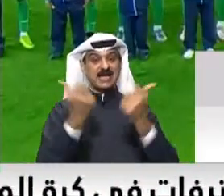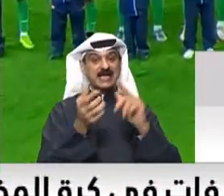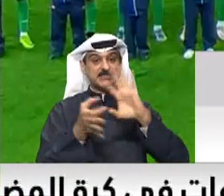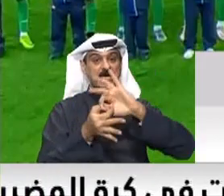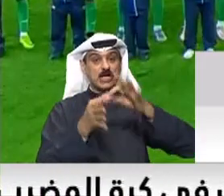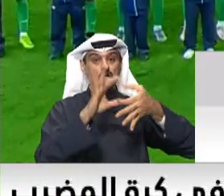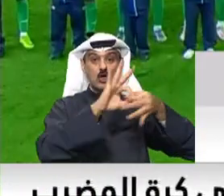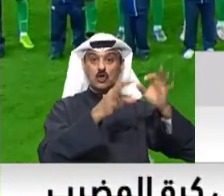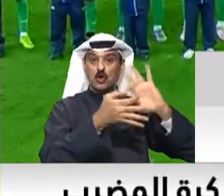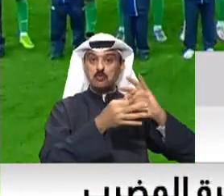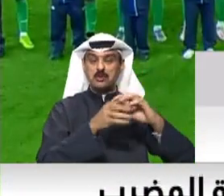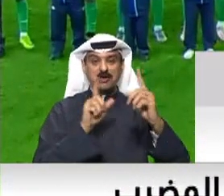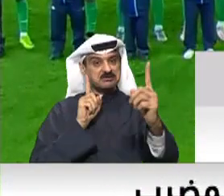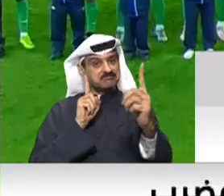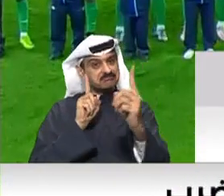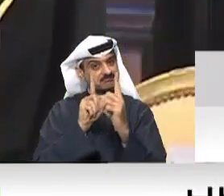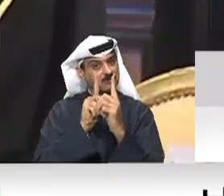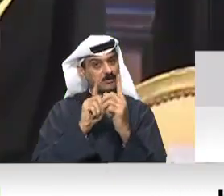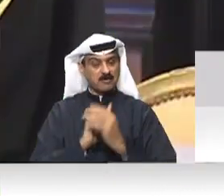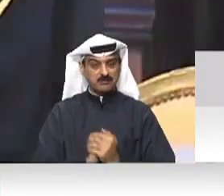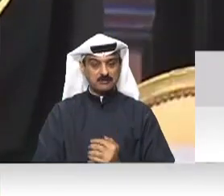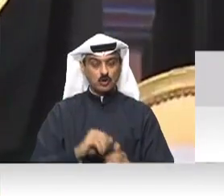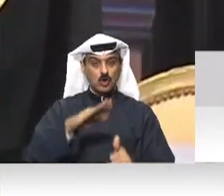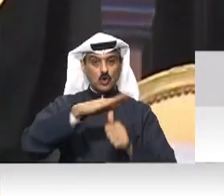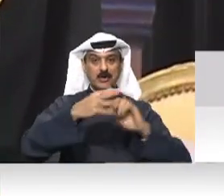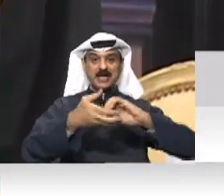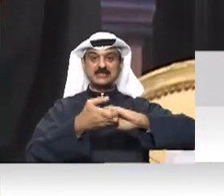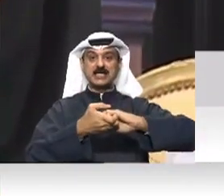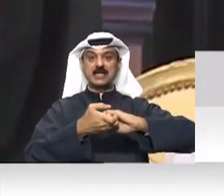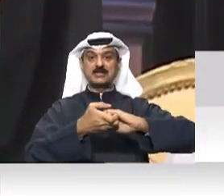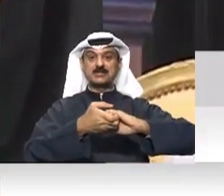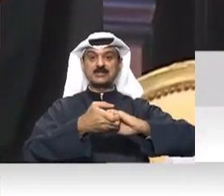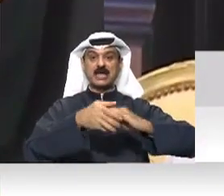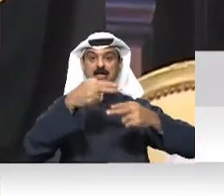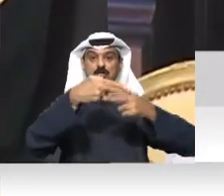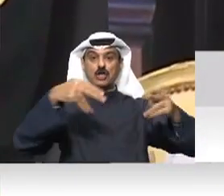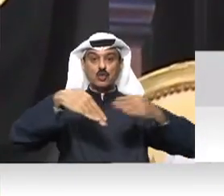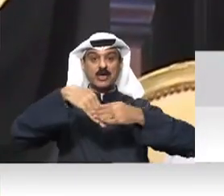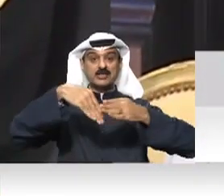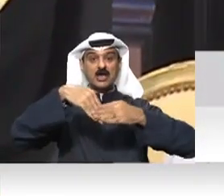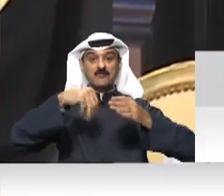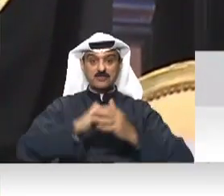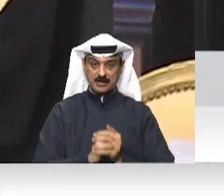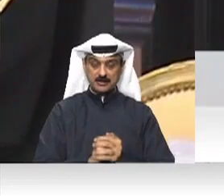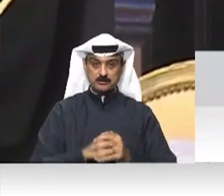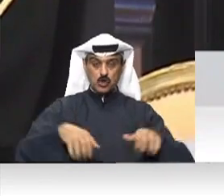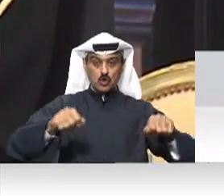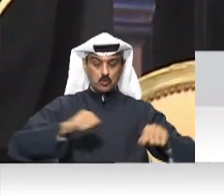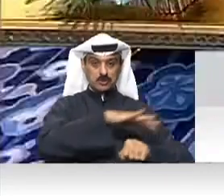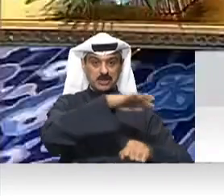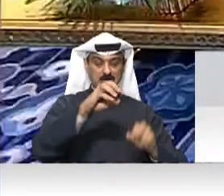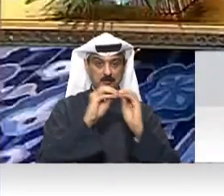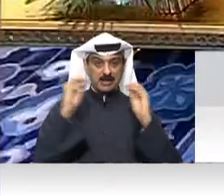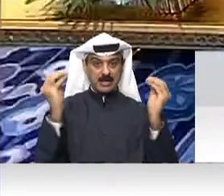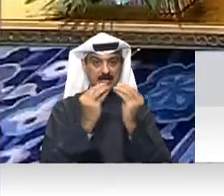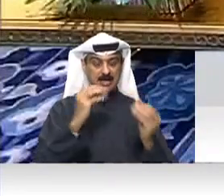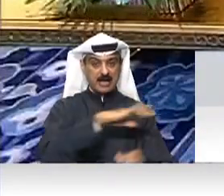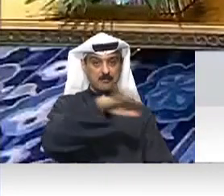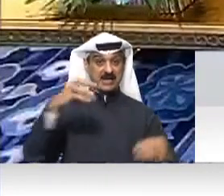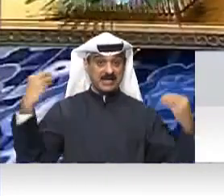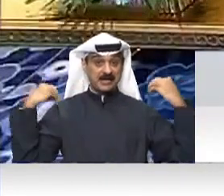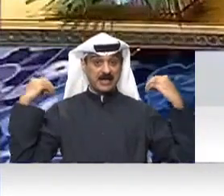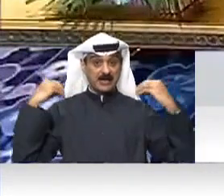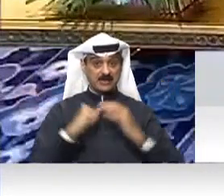فهد ناصر صباح الأحمد الصباح، ورئيس الاتحاد الكويتي لكرة القدم عبد الله الشاهين، ومدير عام الهيئة العامة للرياضة